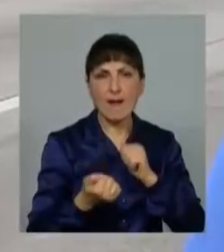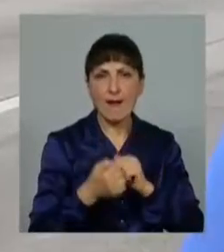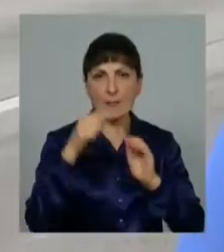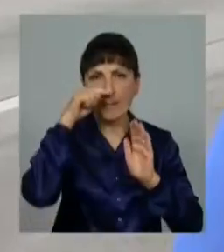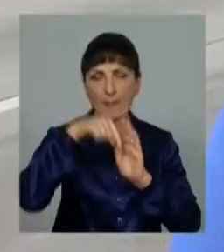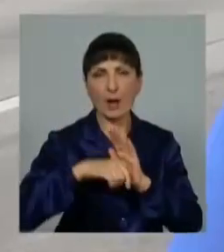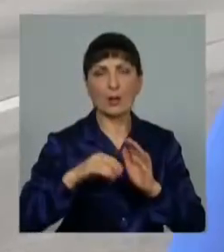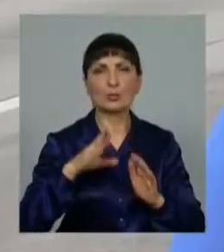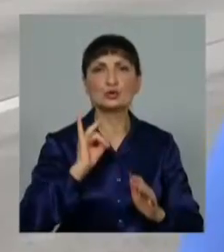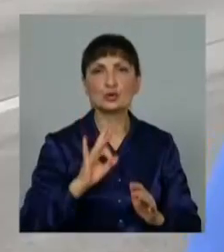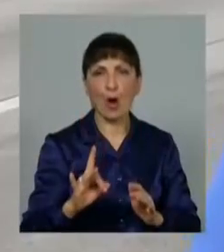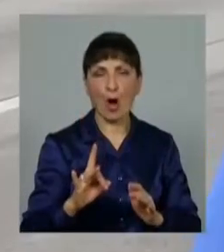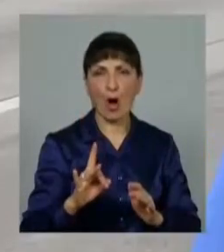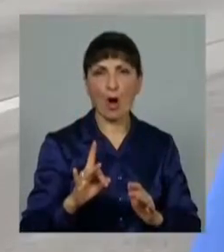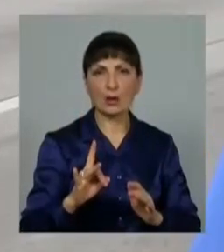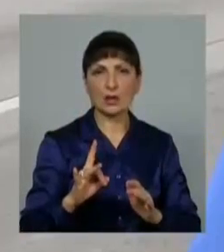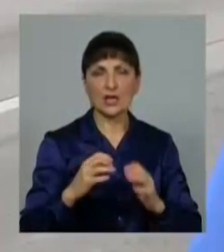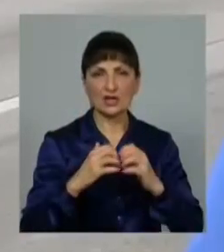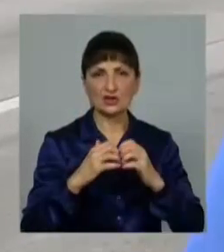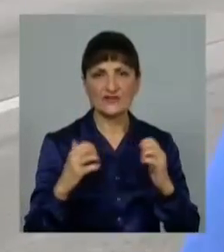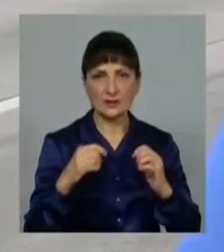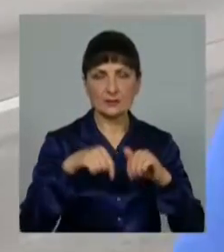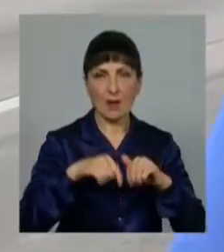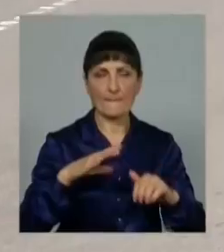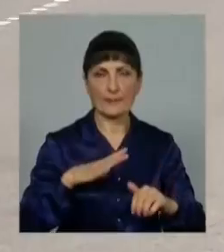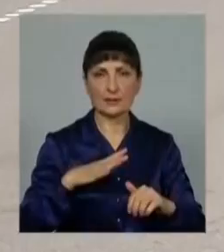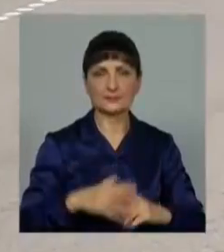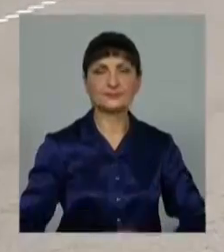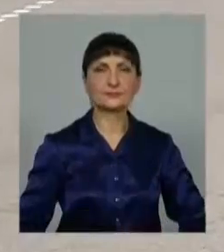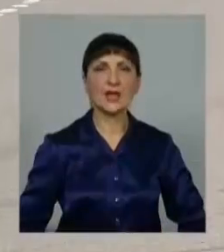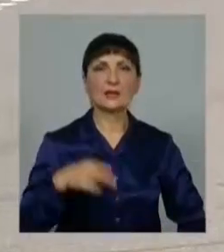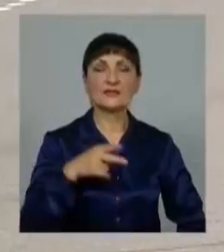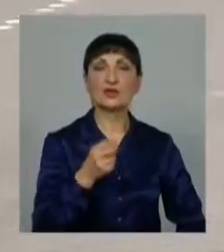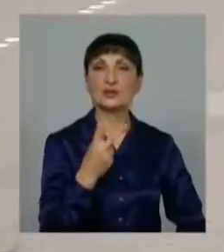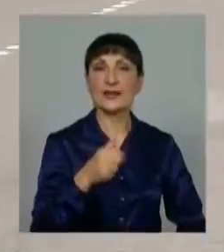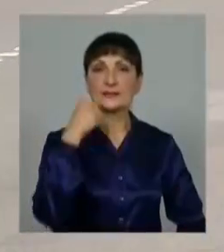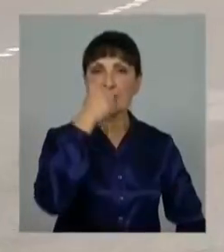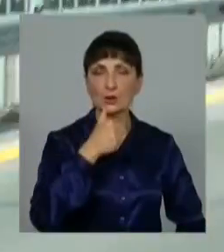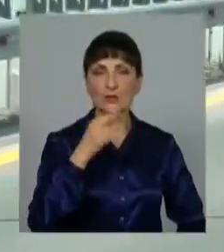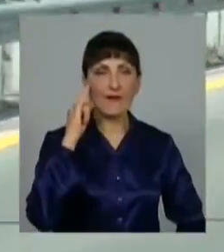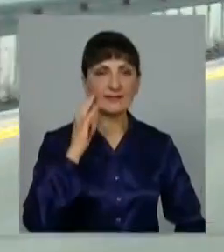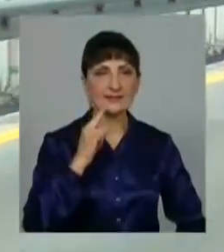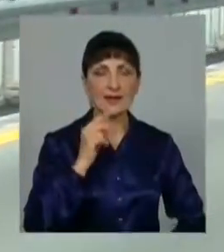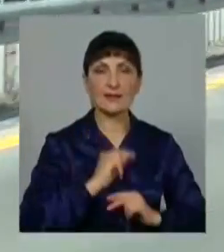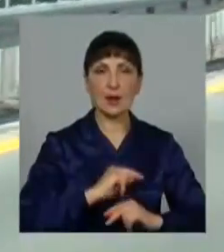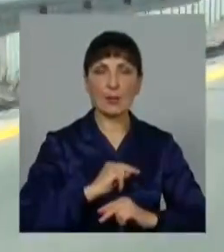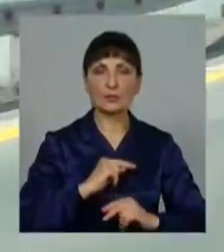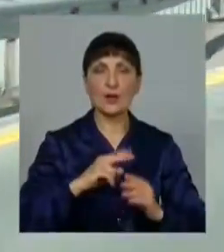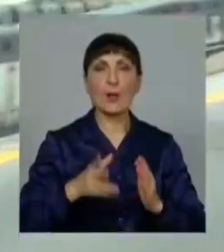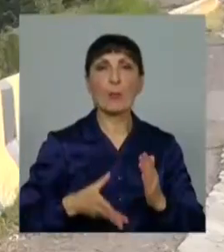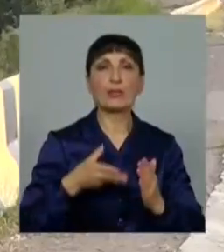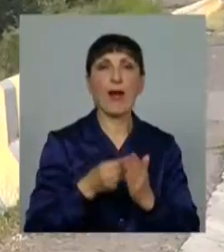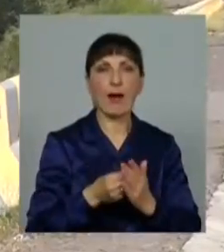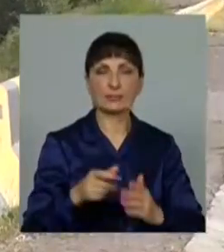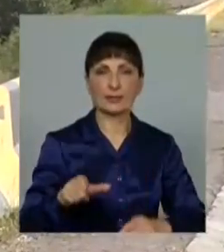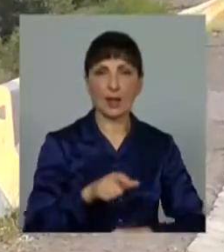каменный мусор, так скажем, швы были заполнены таким материалом. С 2013 года в Казахстане функционируют платные